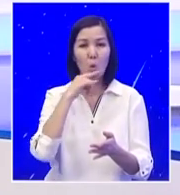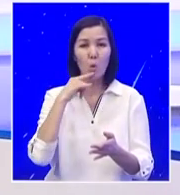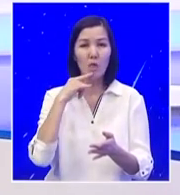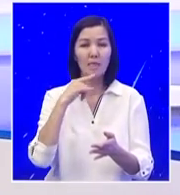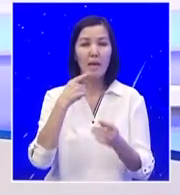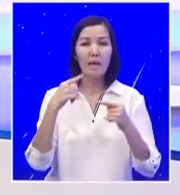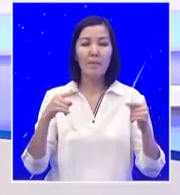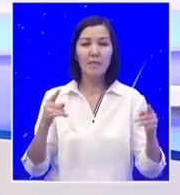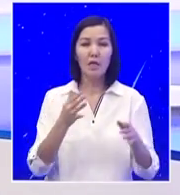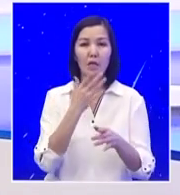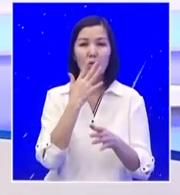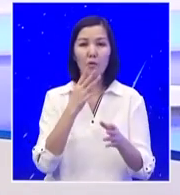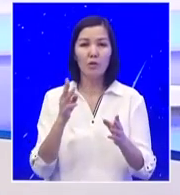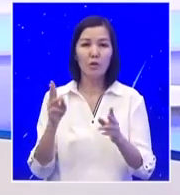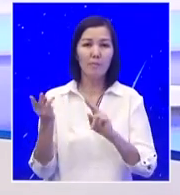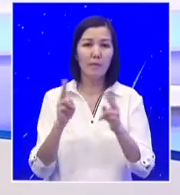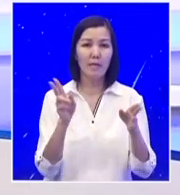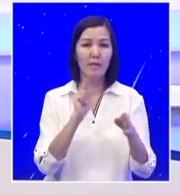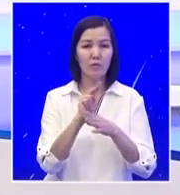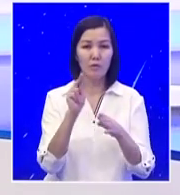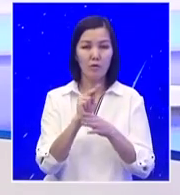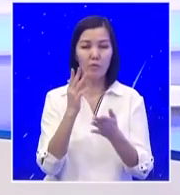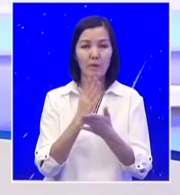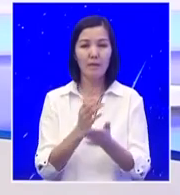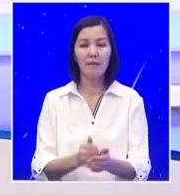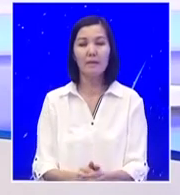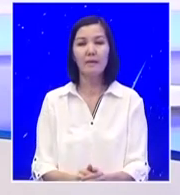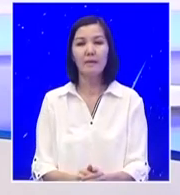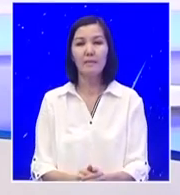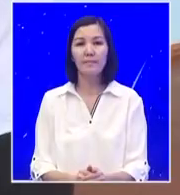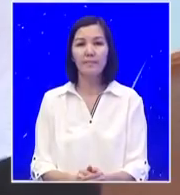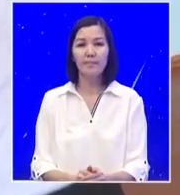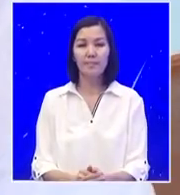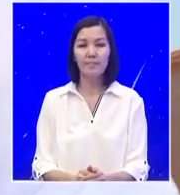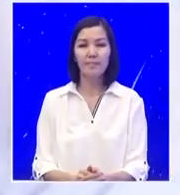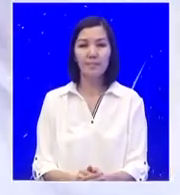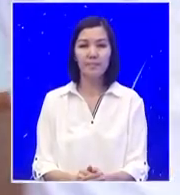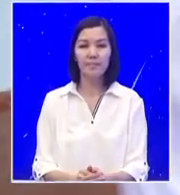басқа ұлттардың ырғақтық қимылдарын үйретіп әсемдікке баулып келеді.